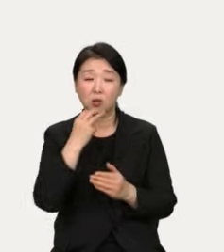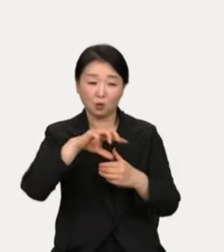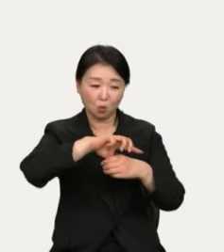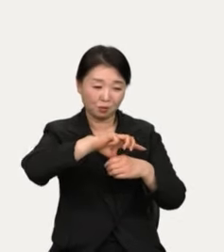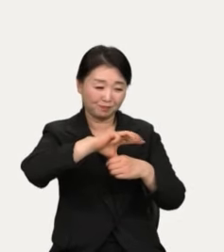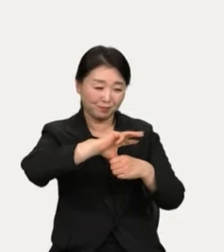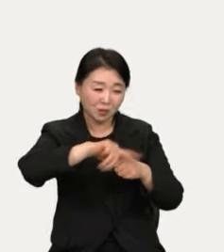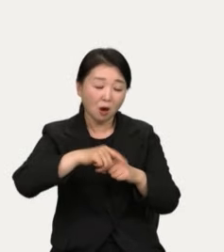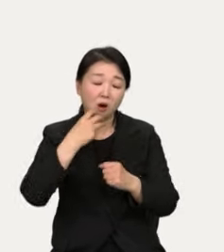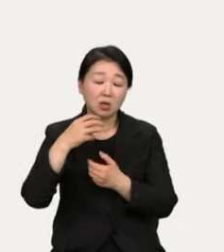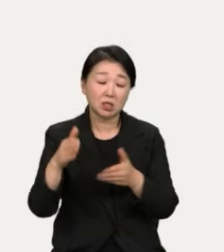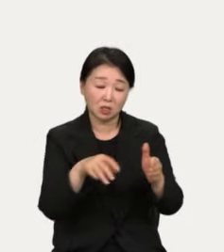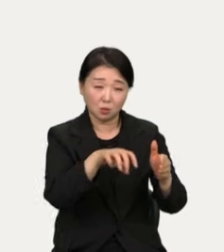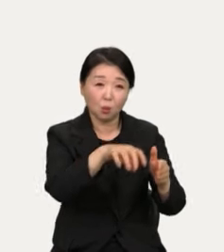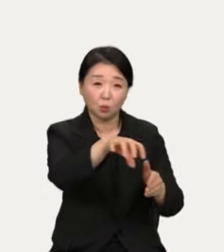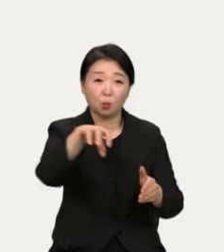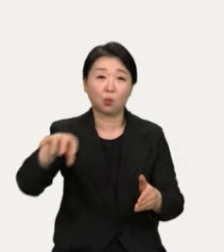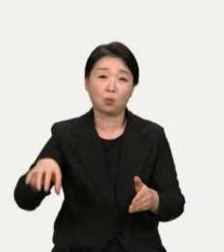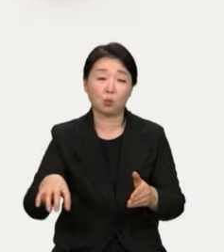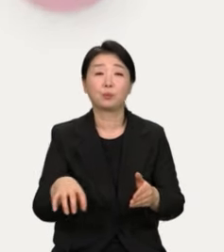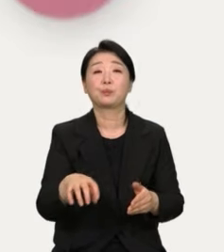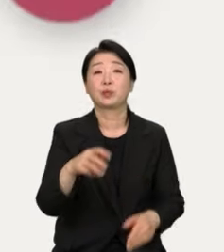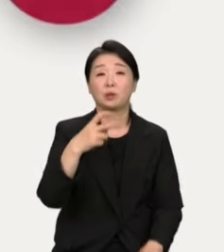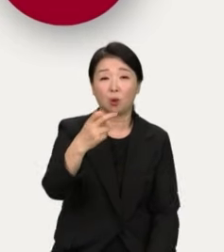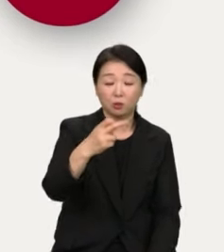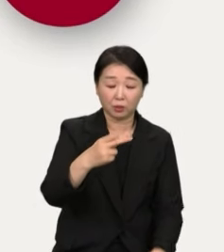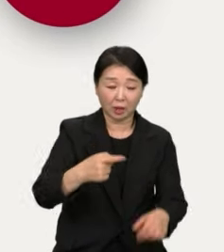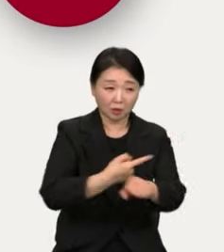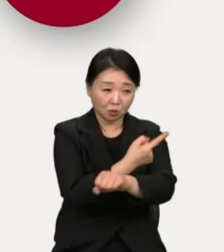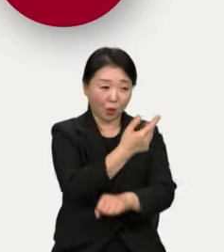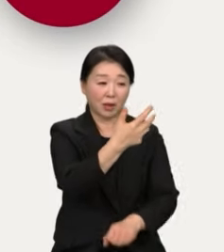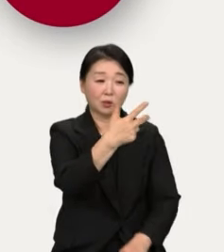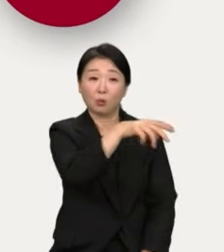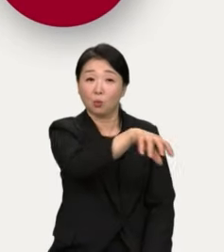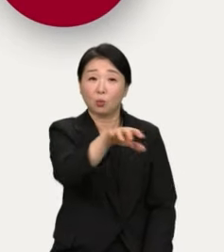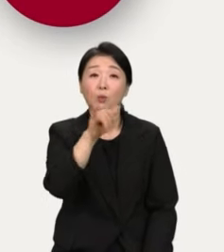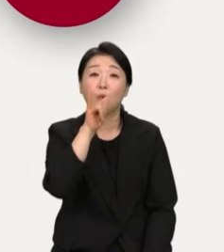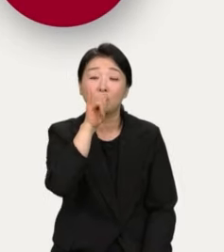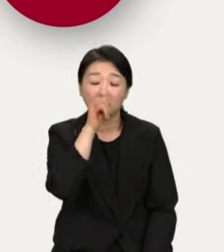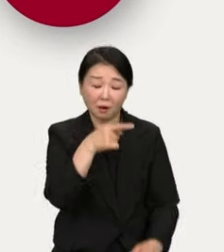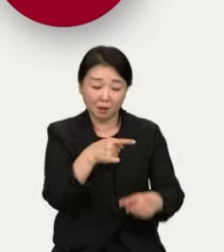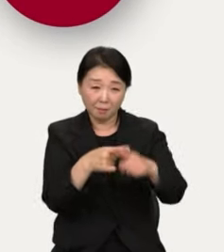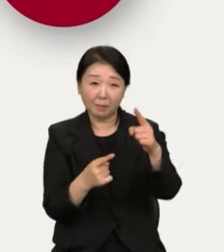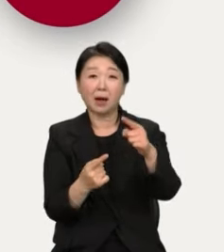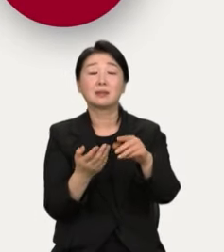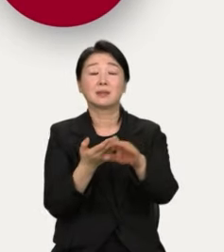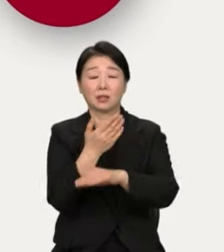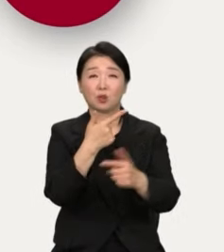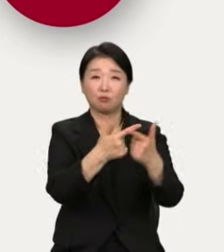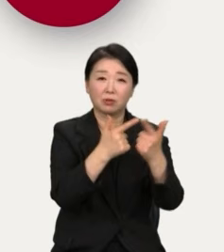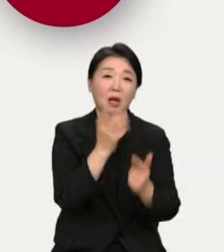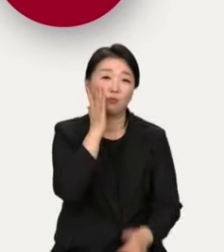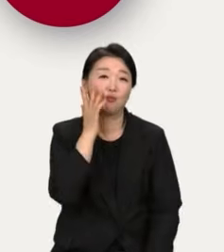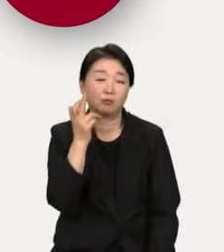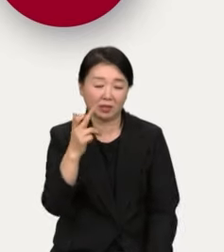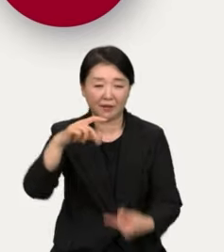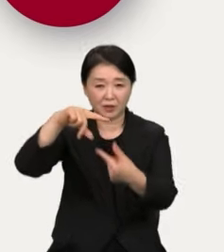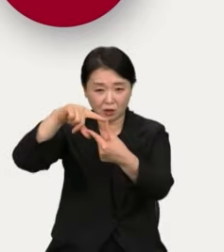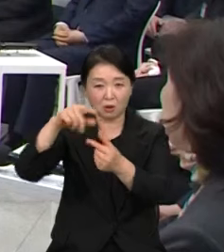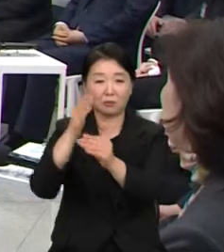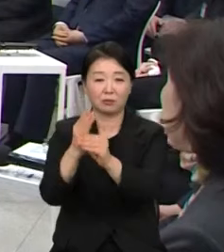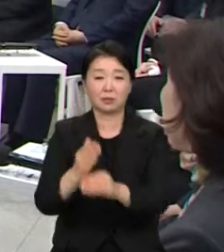등 수도권이 12곳입니다. 나머지 7개 지역 가운데 절반 이상이 부산과 울산 등